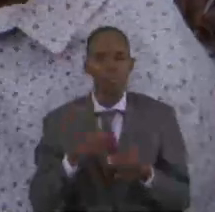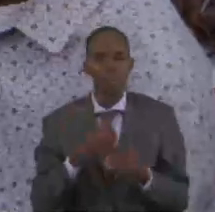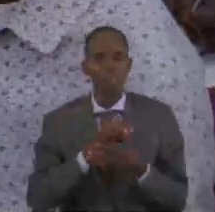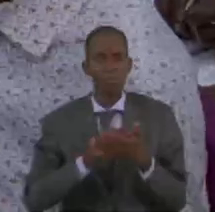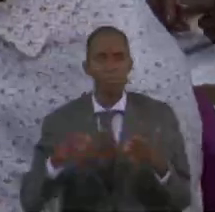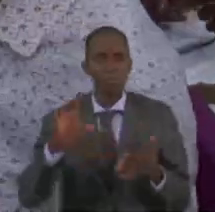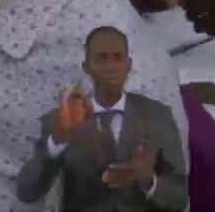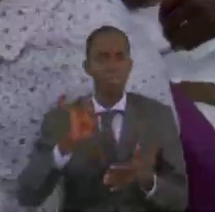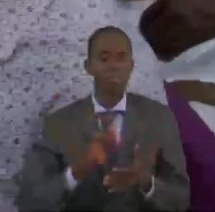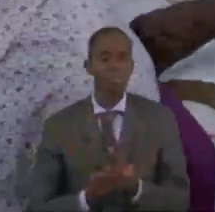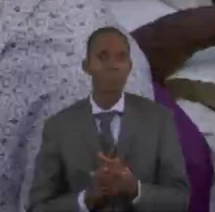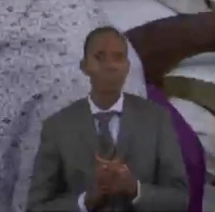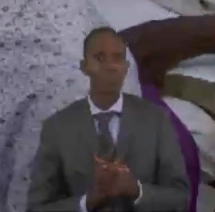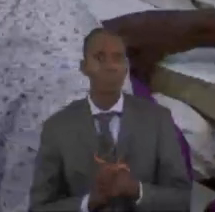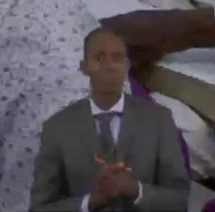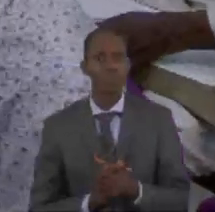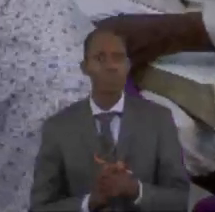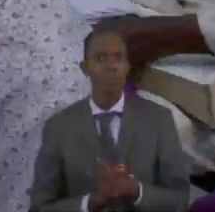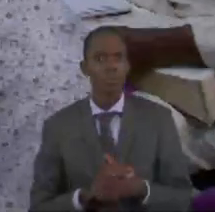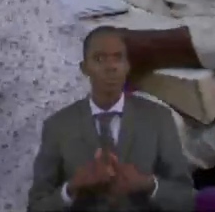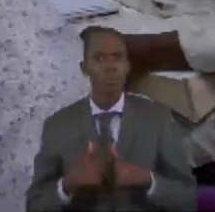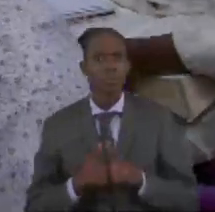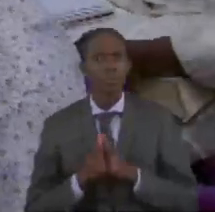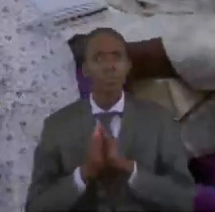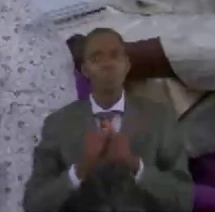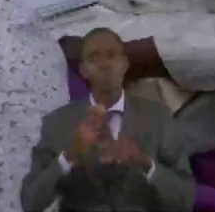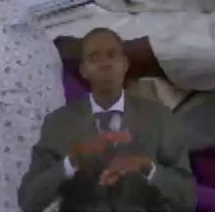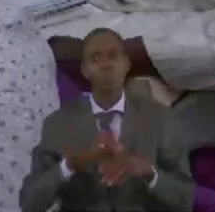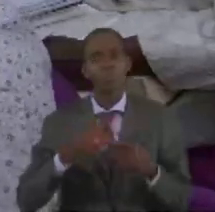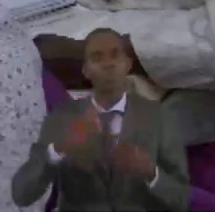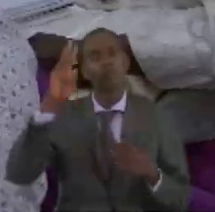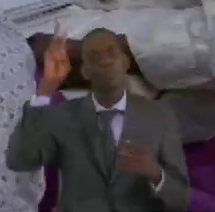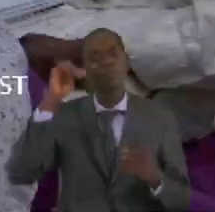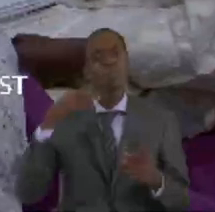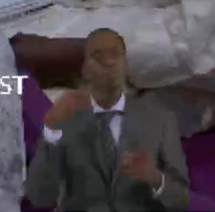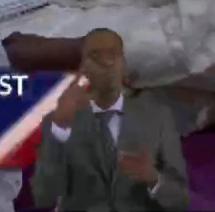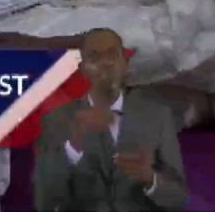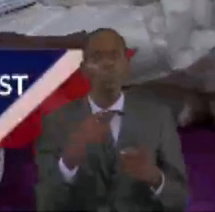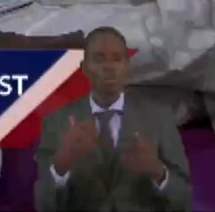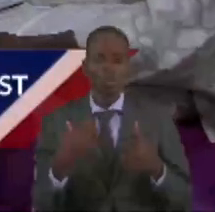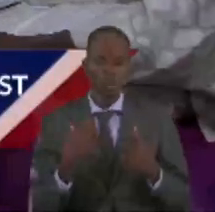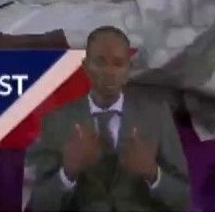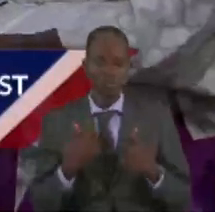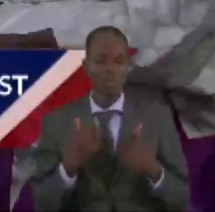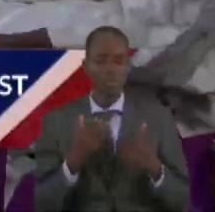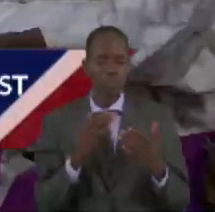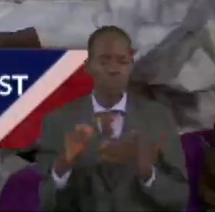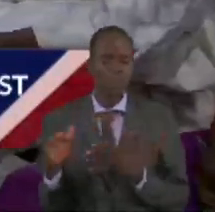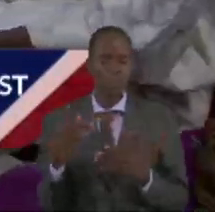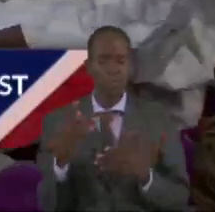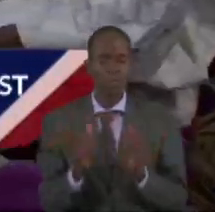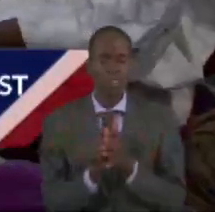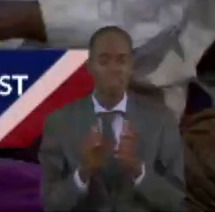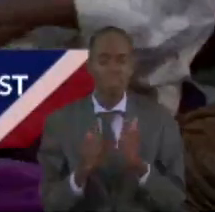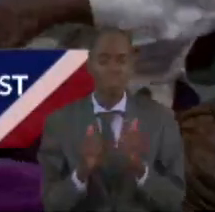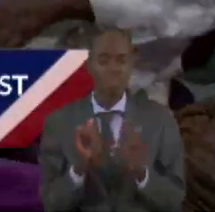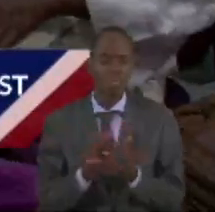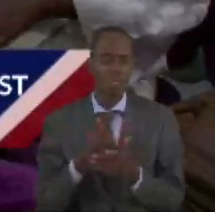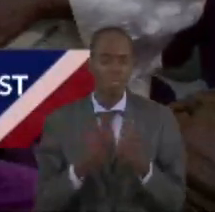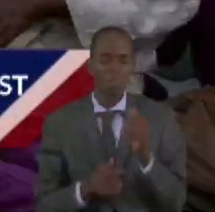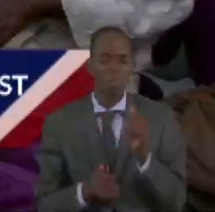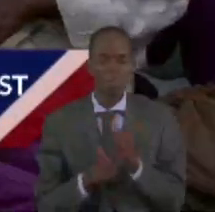Voilà le verset 8. À moi, qui suis le moindre de tous les